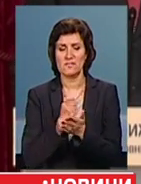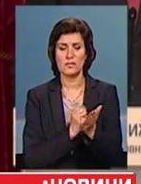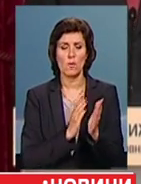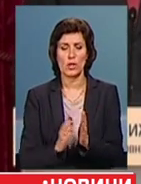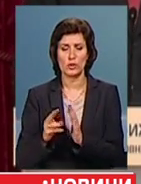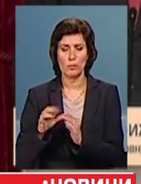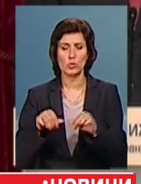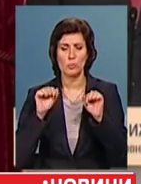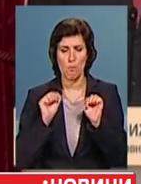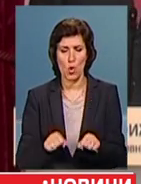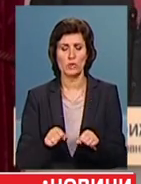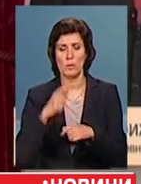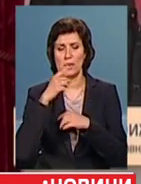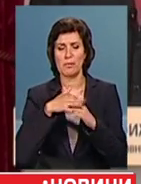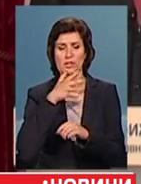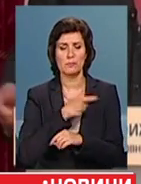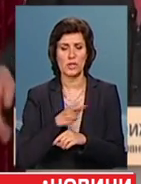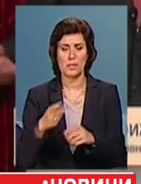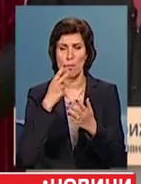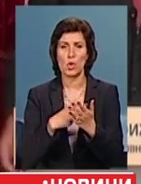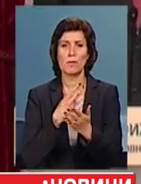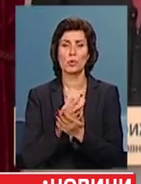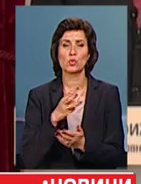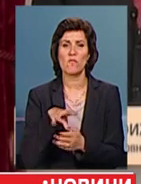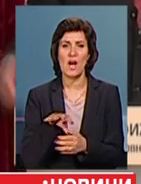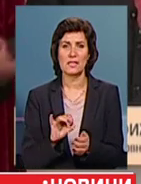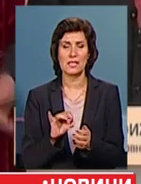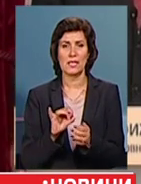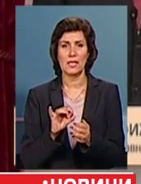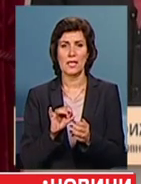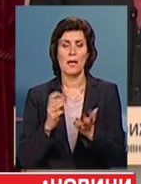режиму зможемо найближчим часом продемонструвати